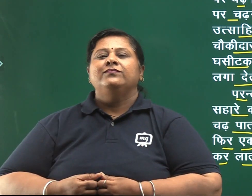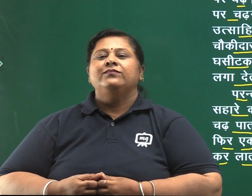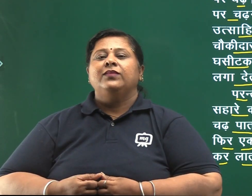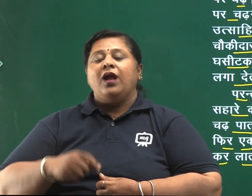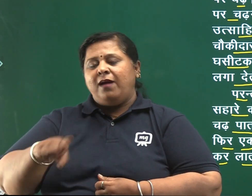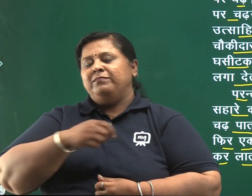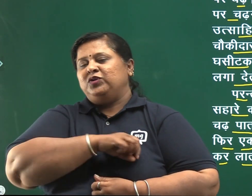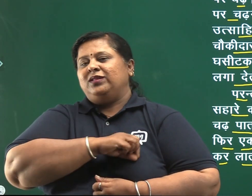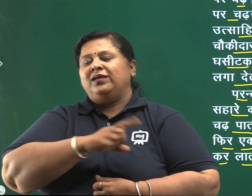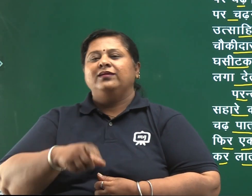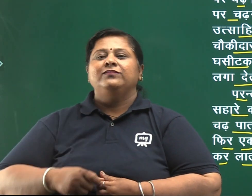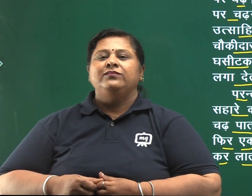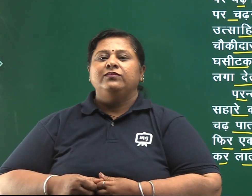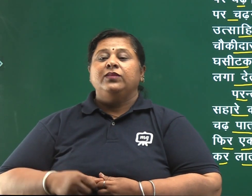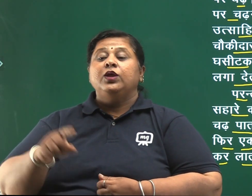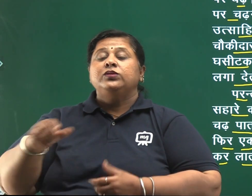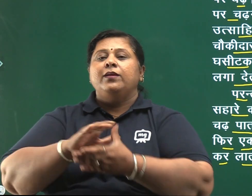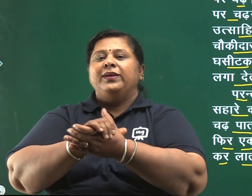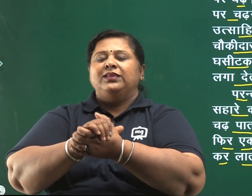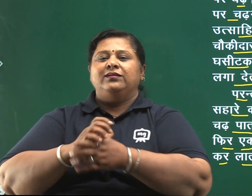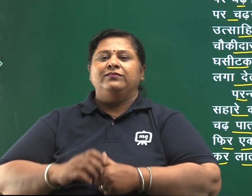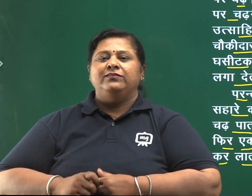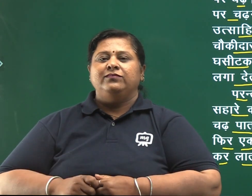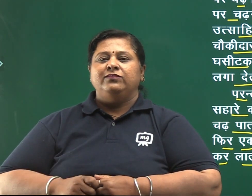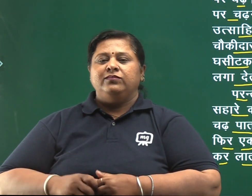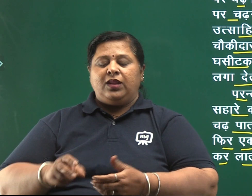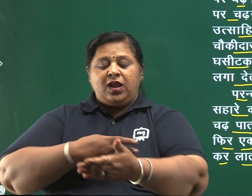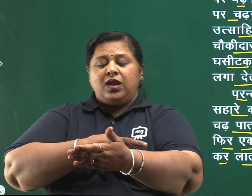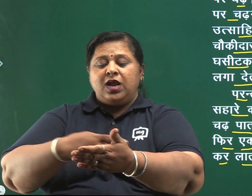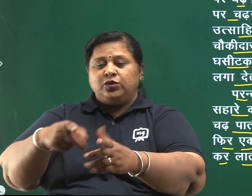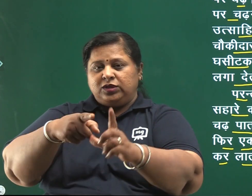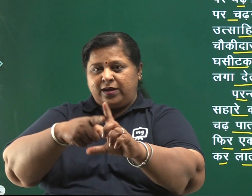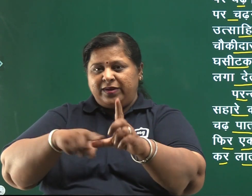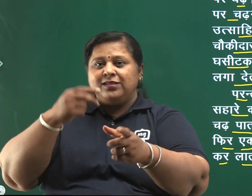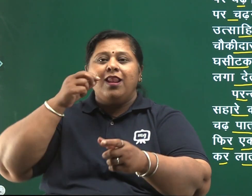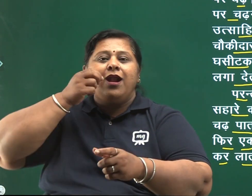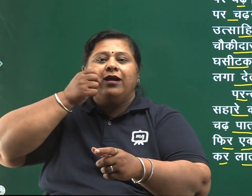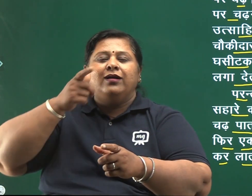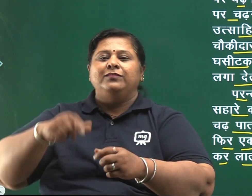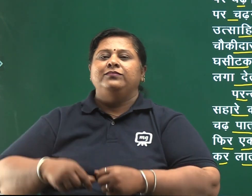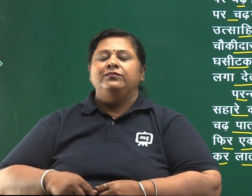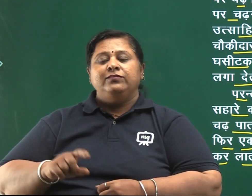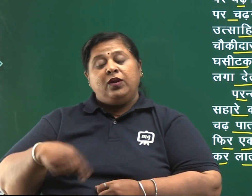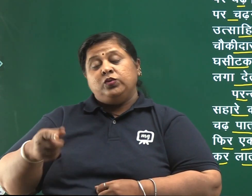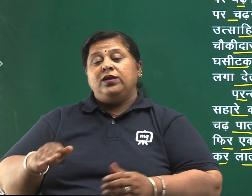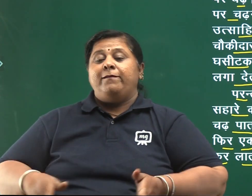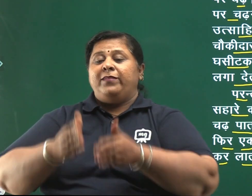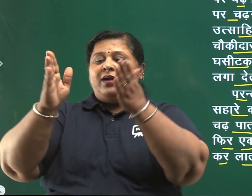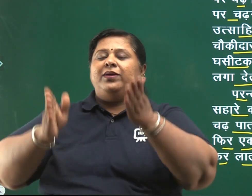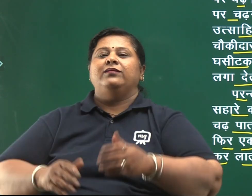अब चाहती है कि उसका मित्र यासुकी-चान भी उसके पेड़